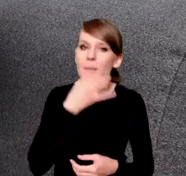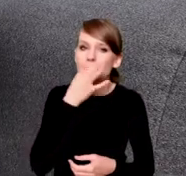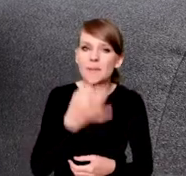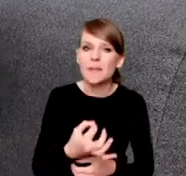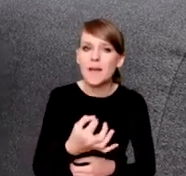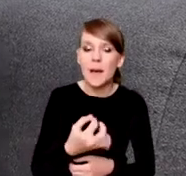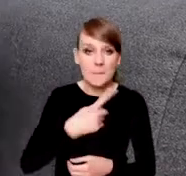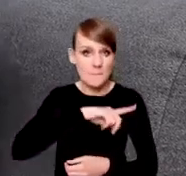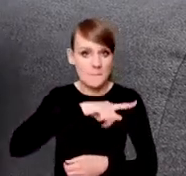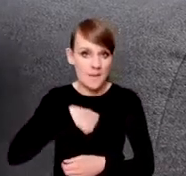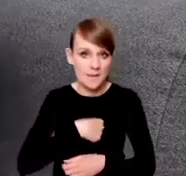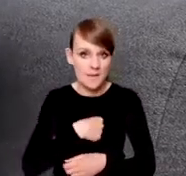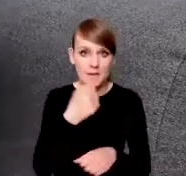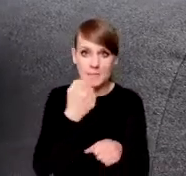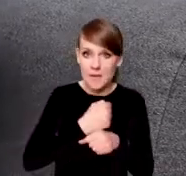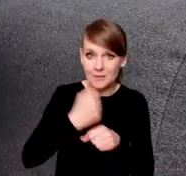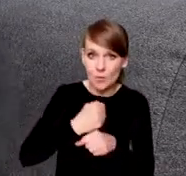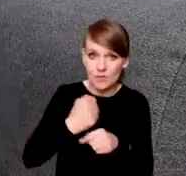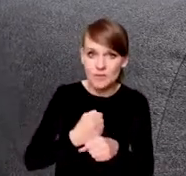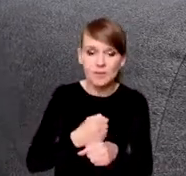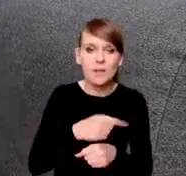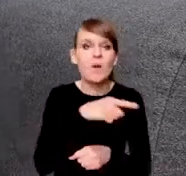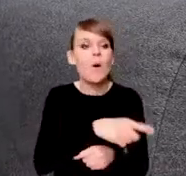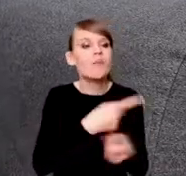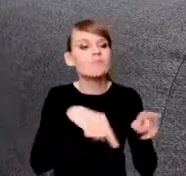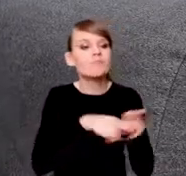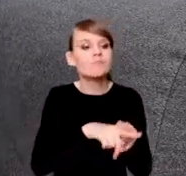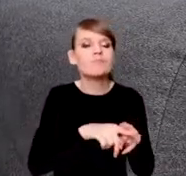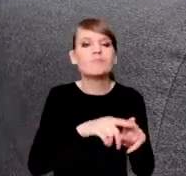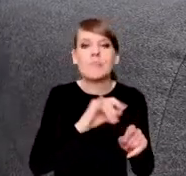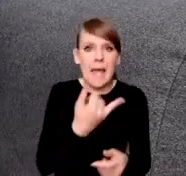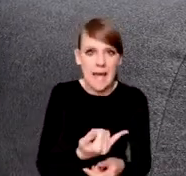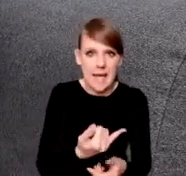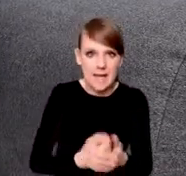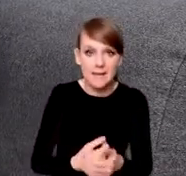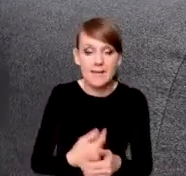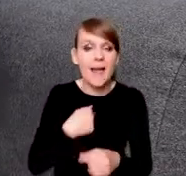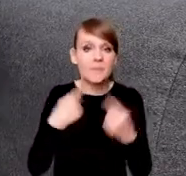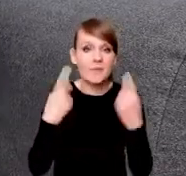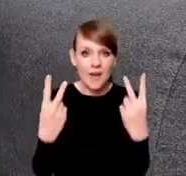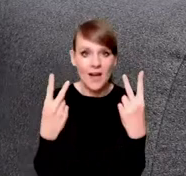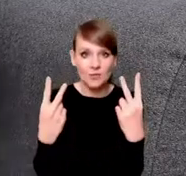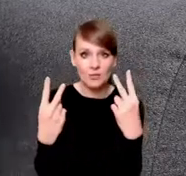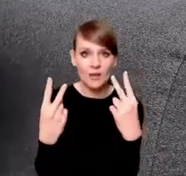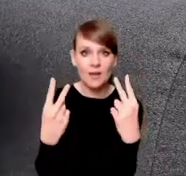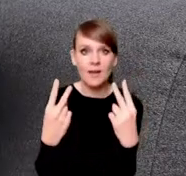jako pracownicy możemy to realizować. Więc dla mnie kluczowe to jest, można powiedzieć,